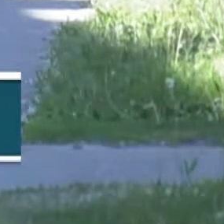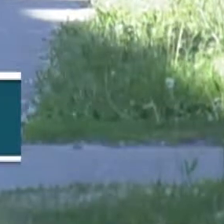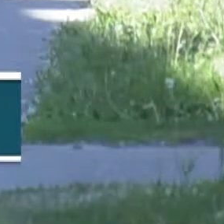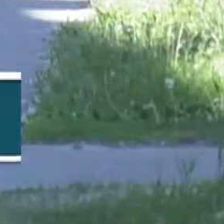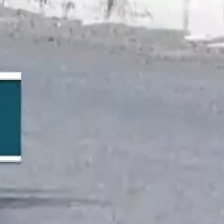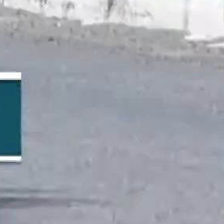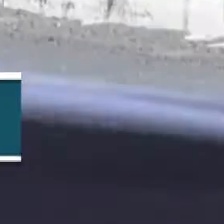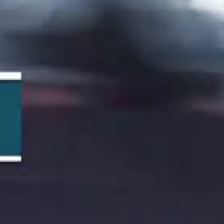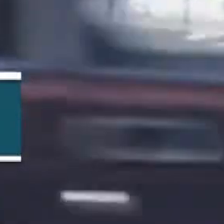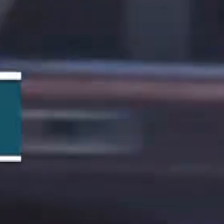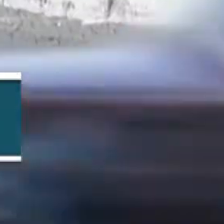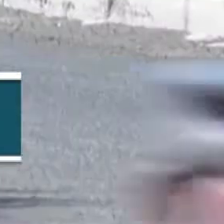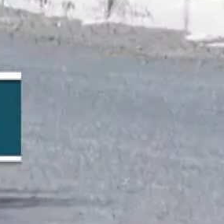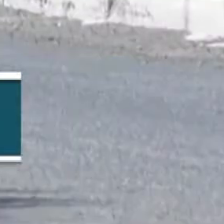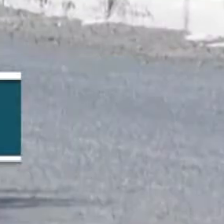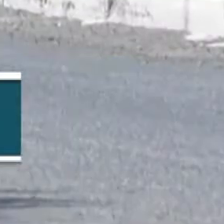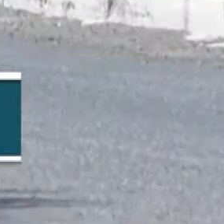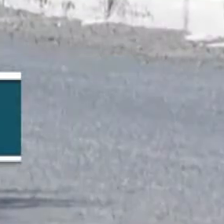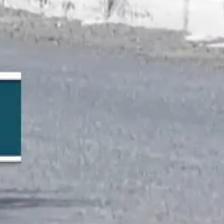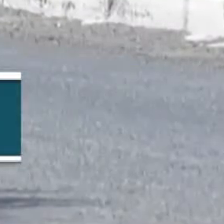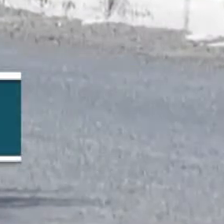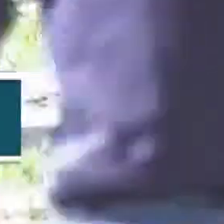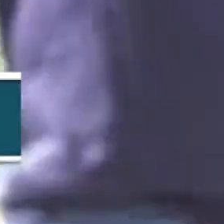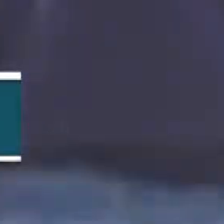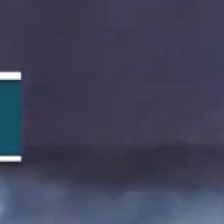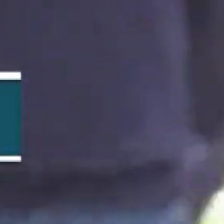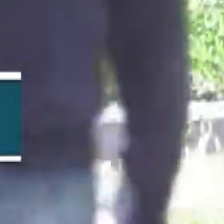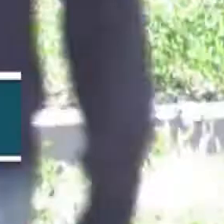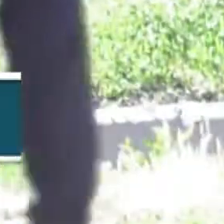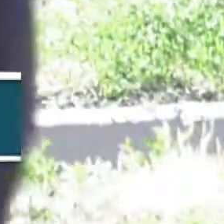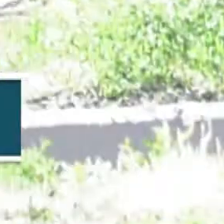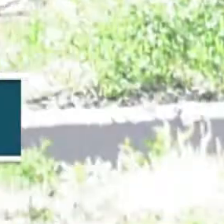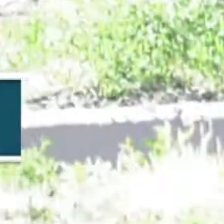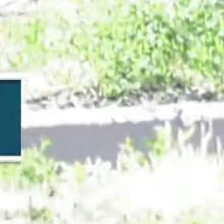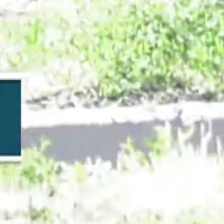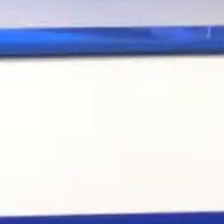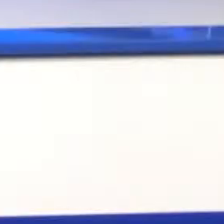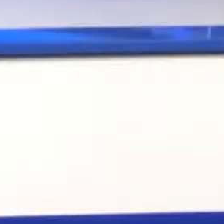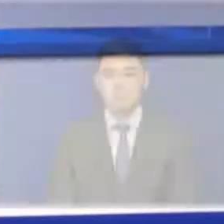Семейде 65 адамды кене шаққан дегенмен өңірімізде кене энцефалиті тіркелген жоқ.